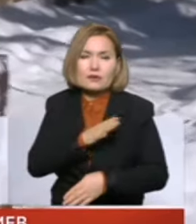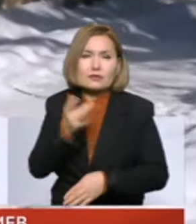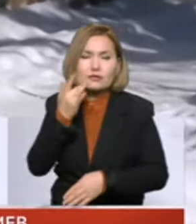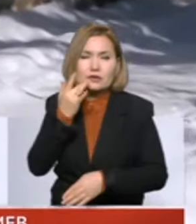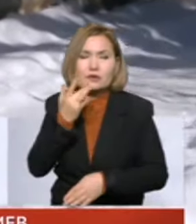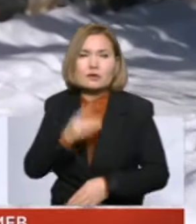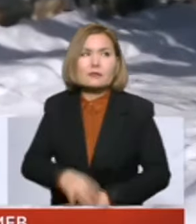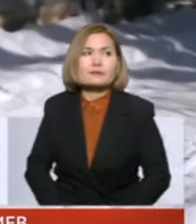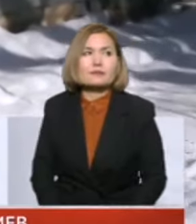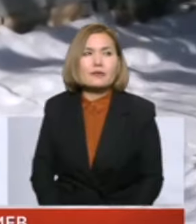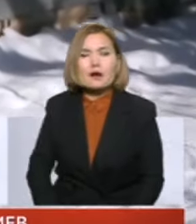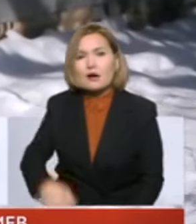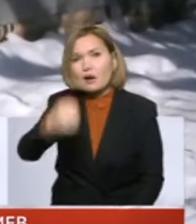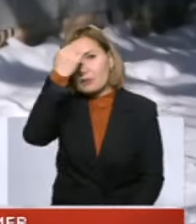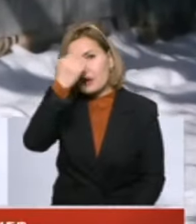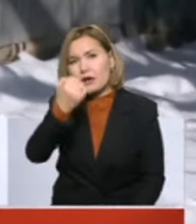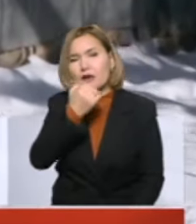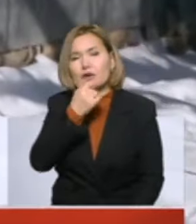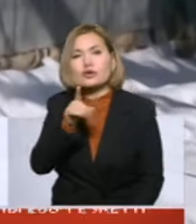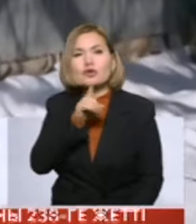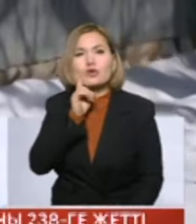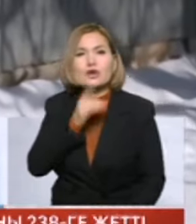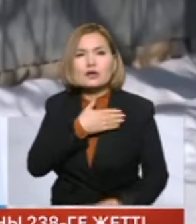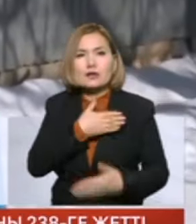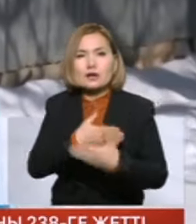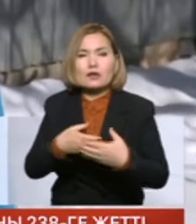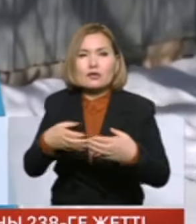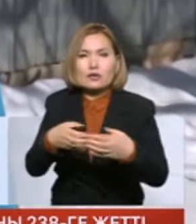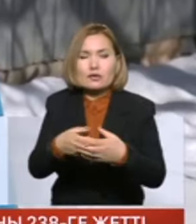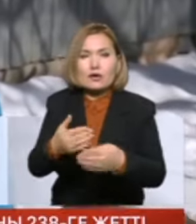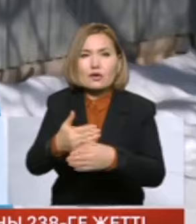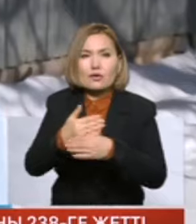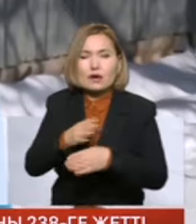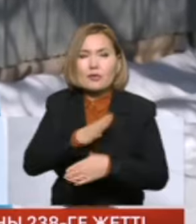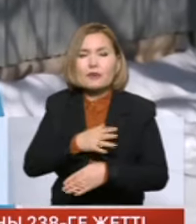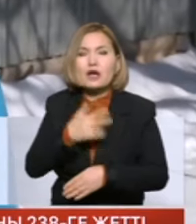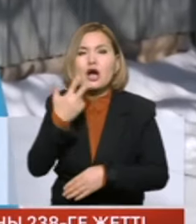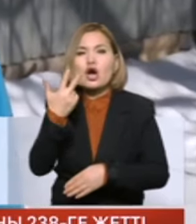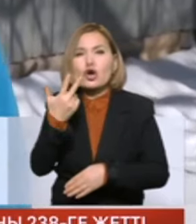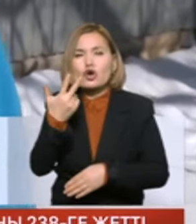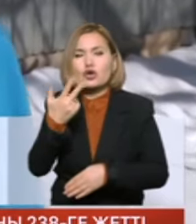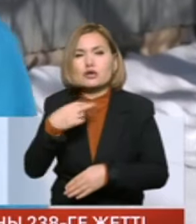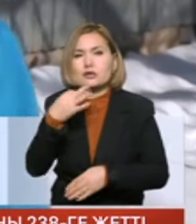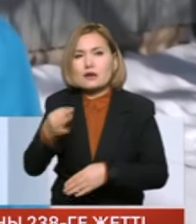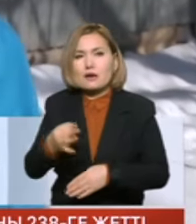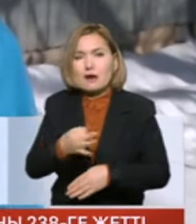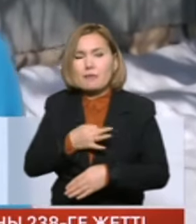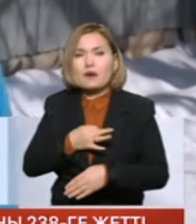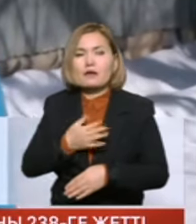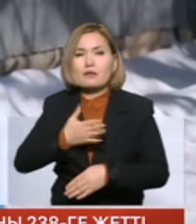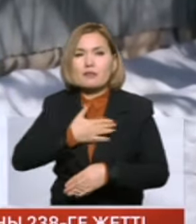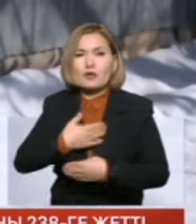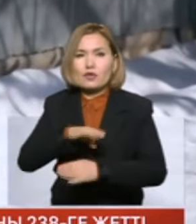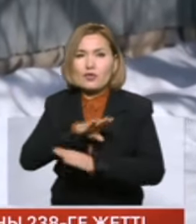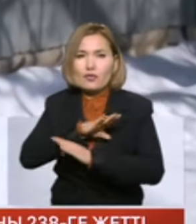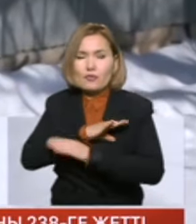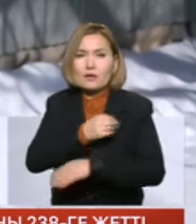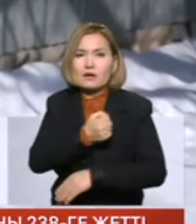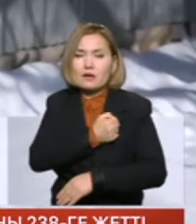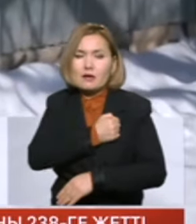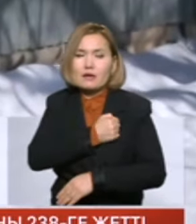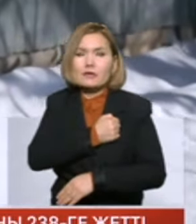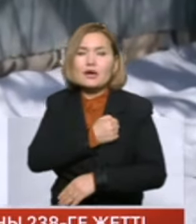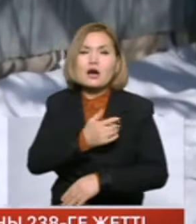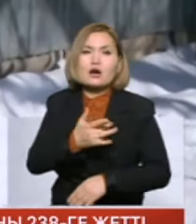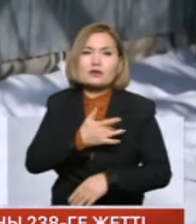Осы ел жұрттың арқасында үш ұлым қайтыс болғаннан кейін қатты ауру болып, екі рет жүрегіме ота жасап, енді өмір сүргімде